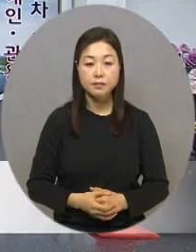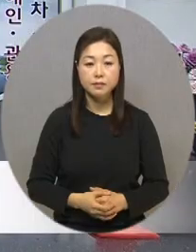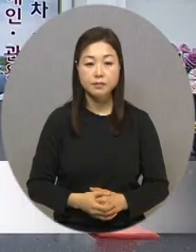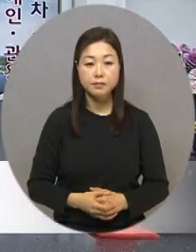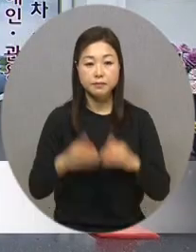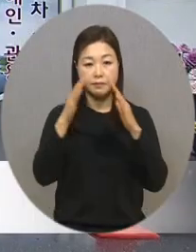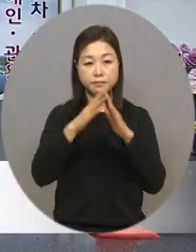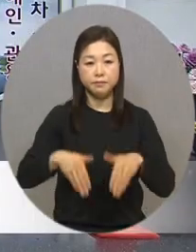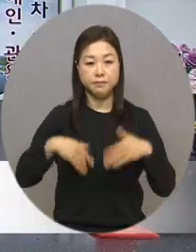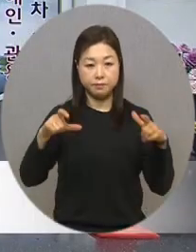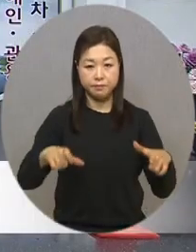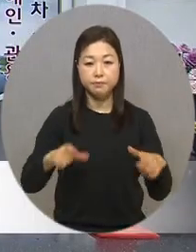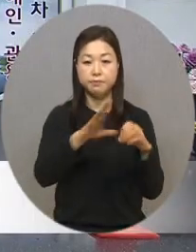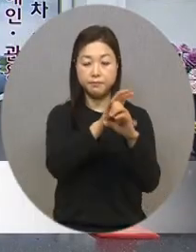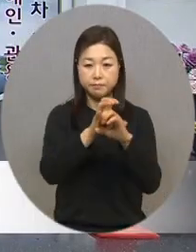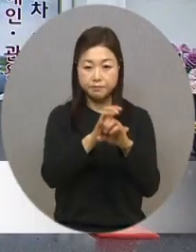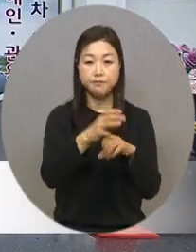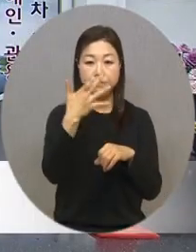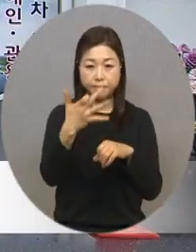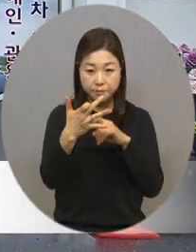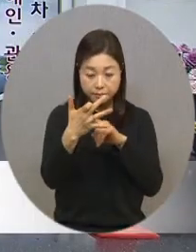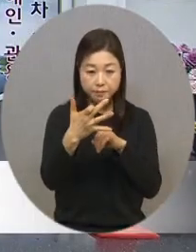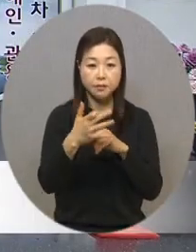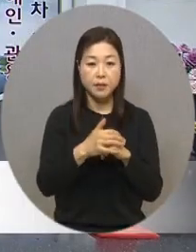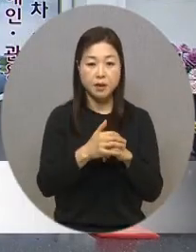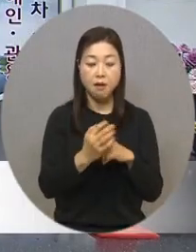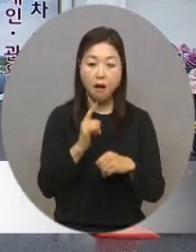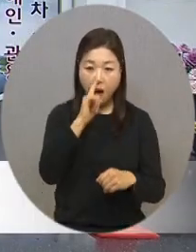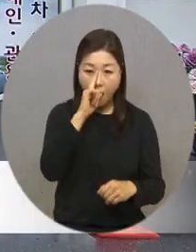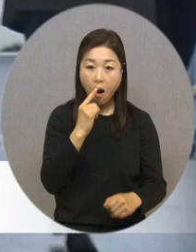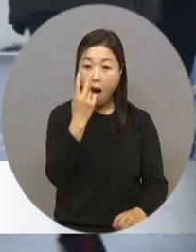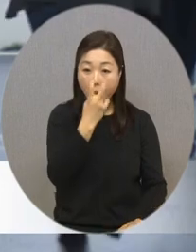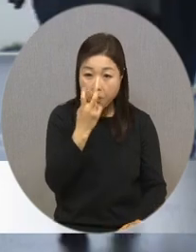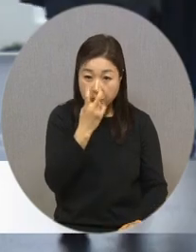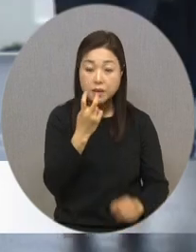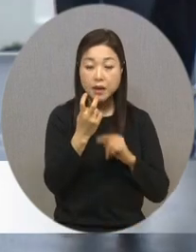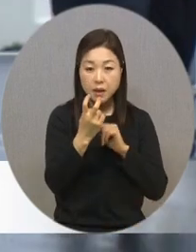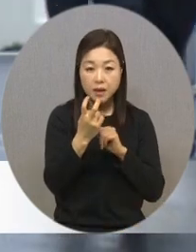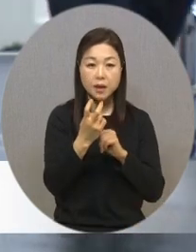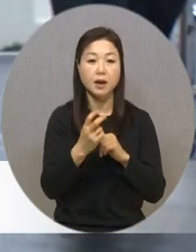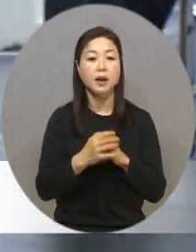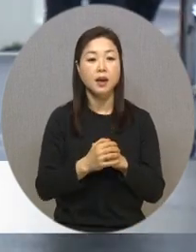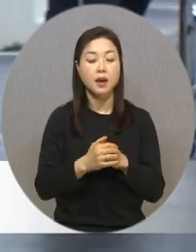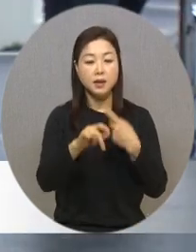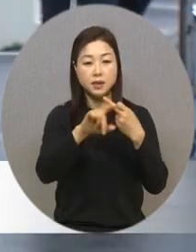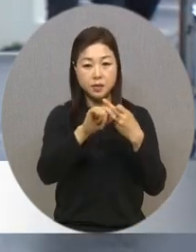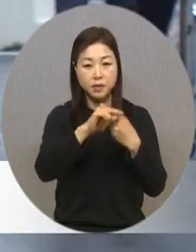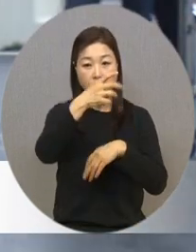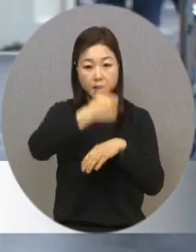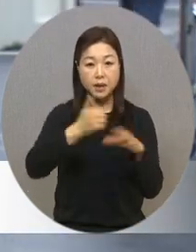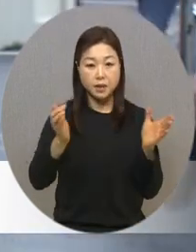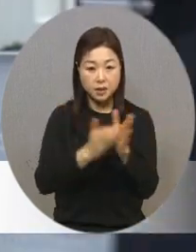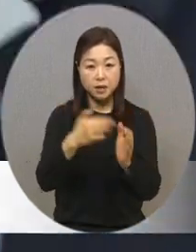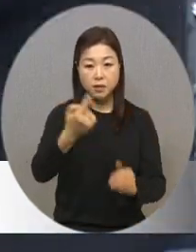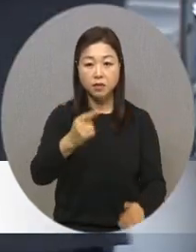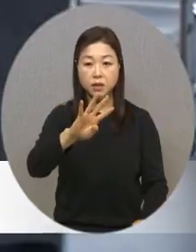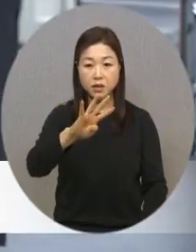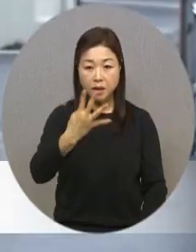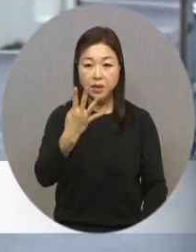전남 지역의 코로나19 선별진료소가 지난해 말 일을 끝으로 1441일간의 운영을